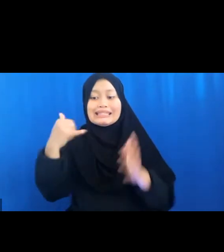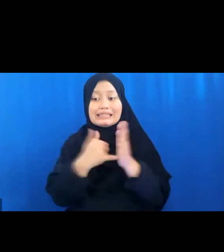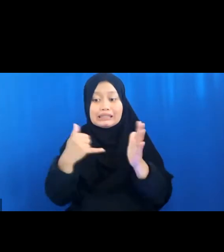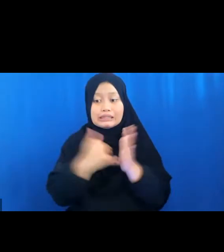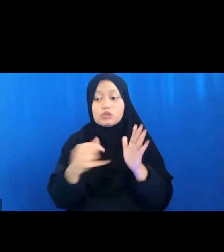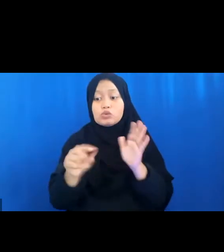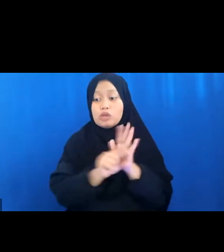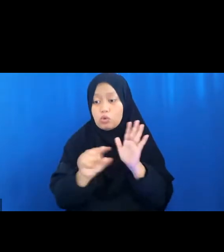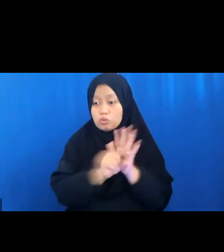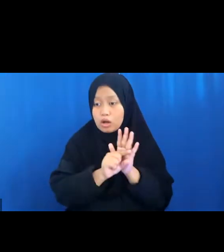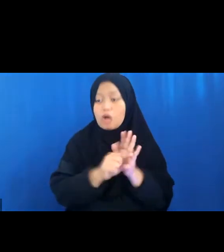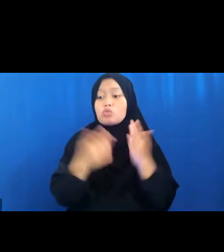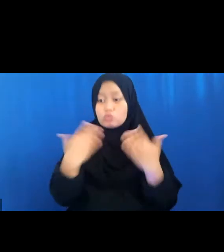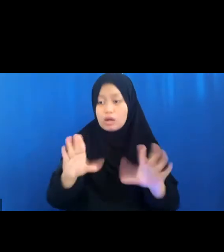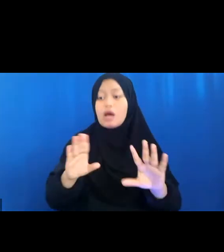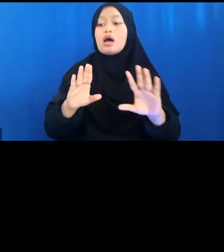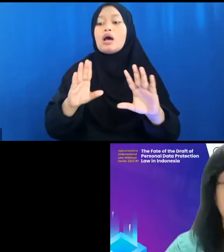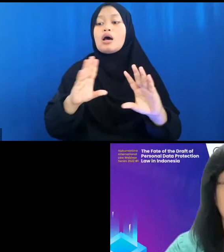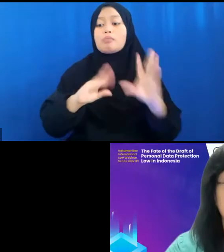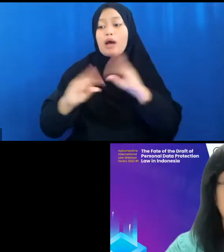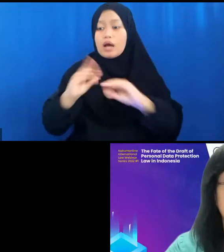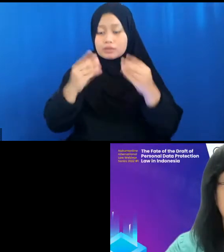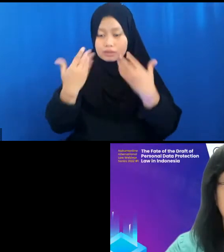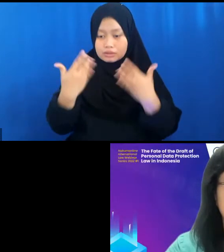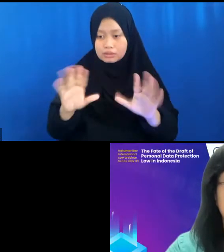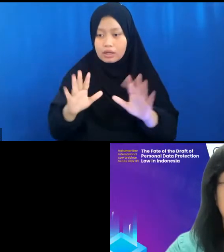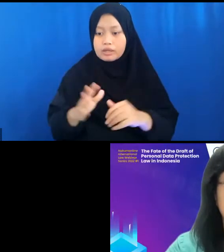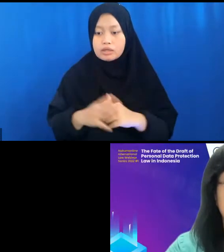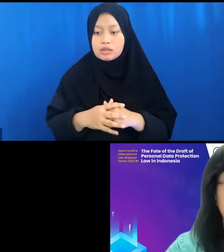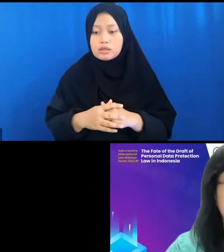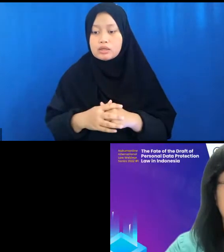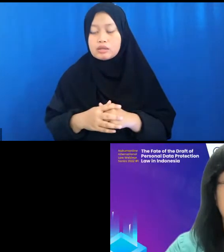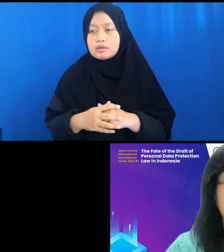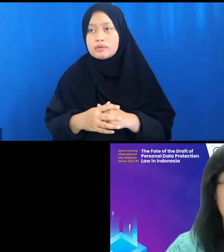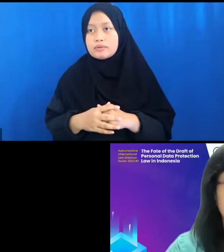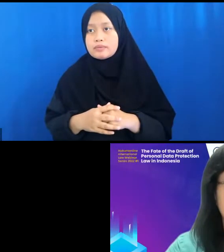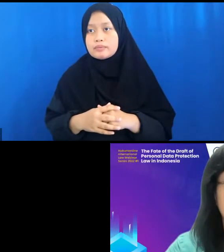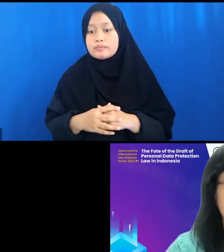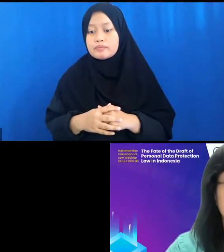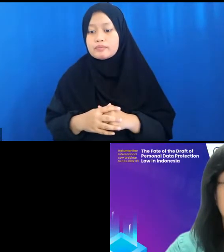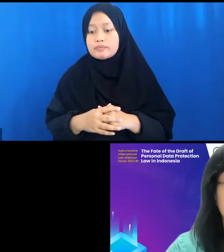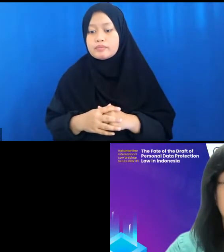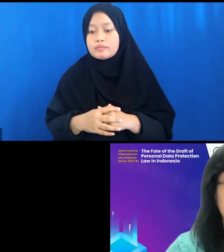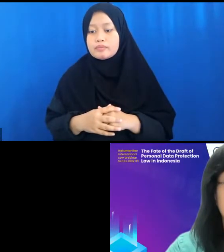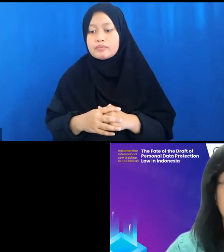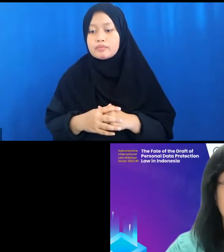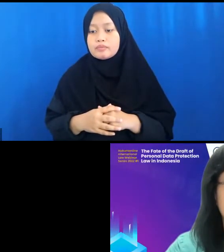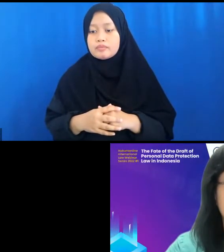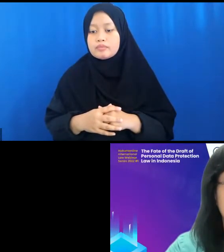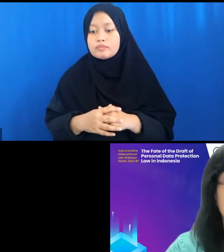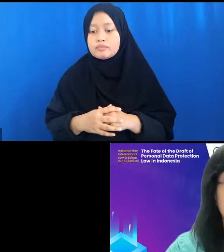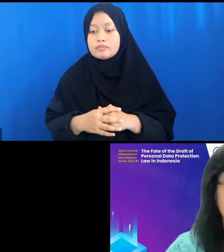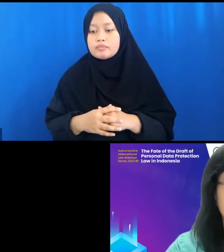petugas makanya sempat masuk ke Habib shinzaki makhluk lebih